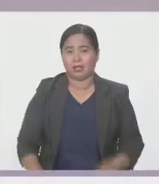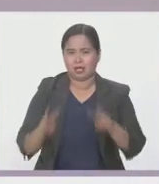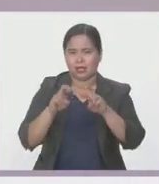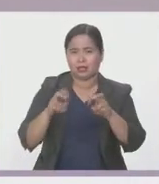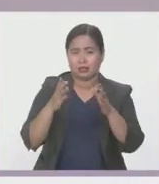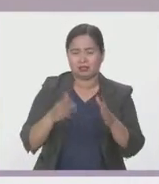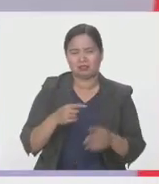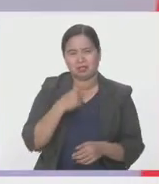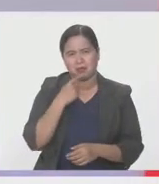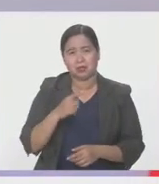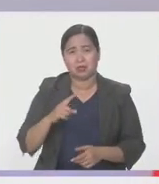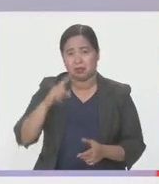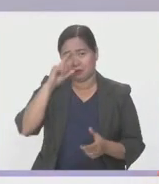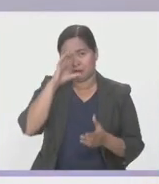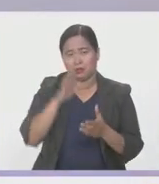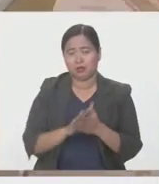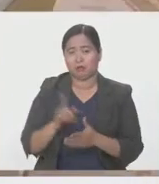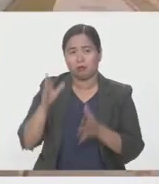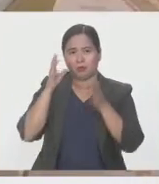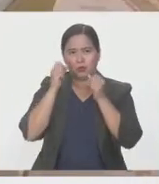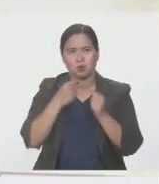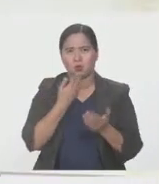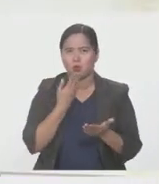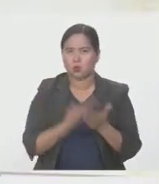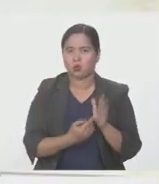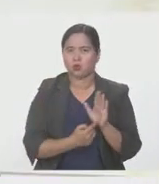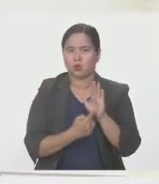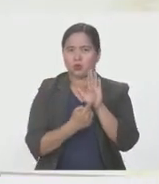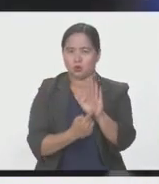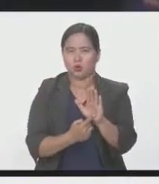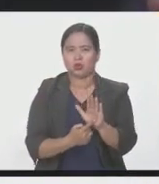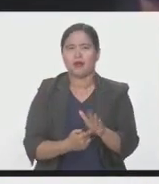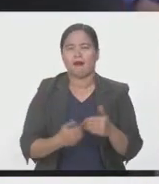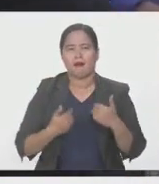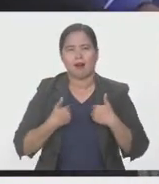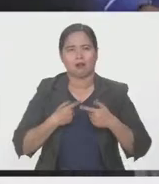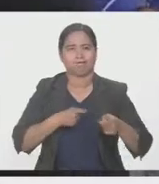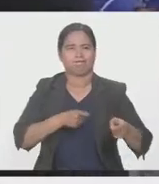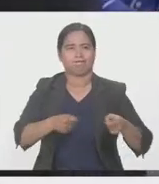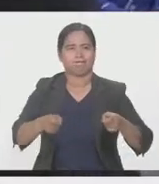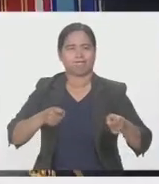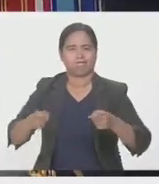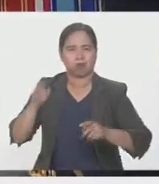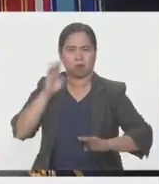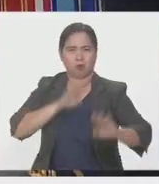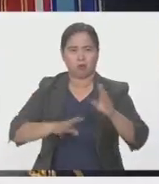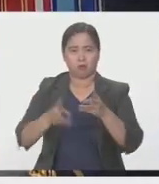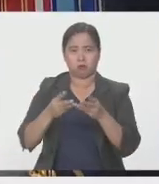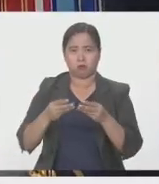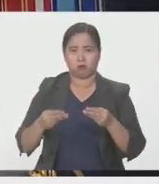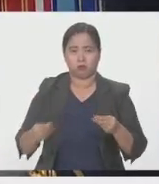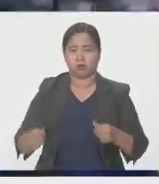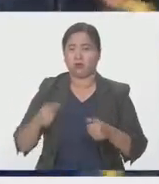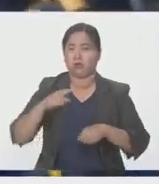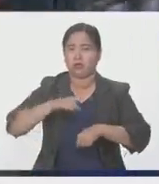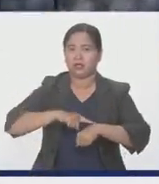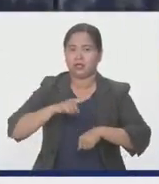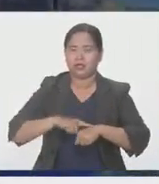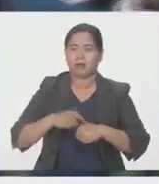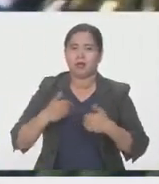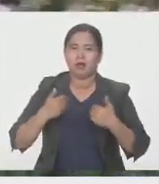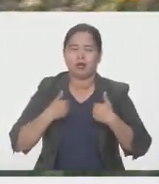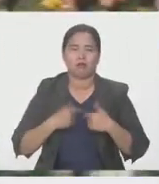Analysts believe President Putin has effectively shown that he is Russia's crisis manager. He came into the Kremlin at a time when Russia was